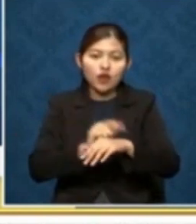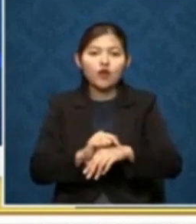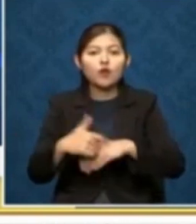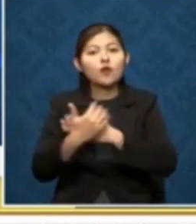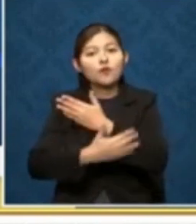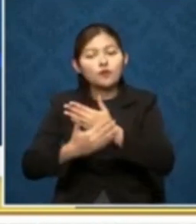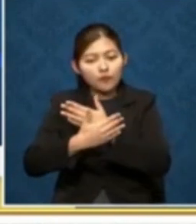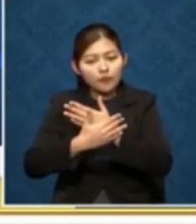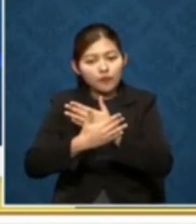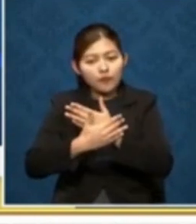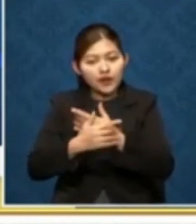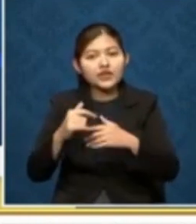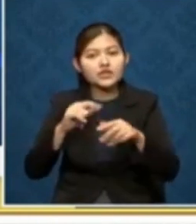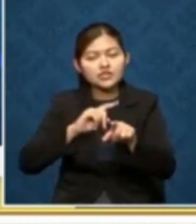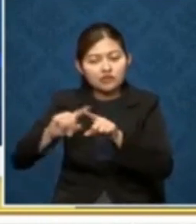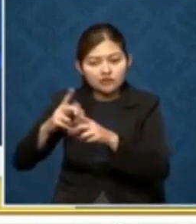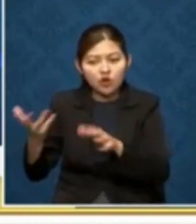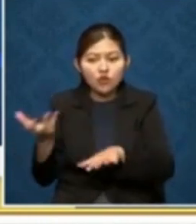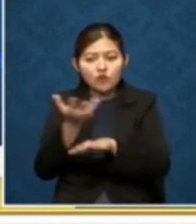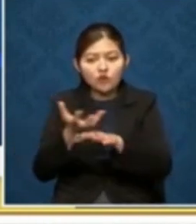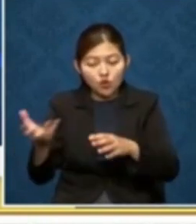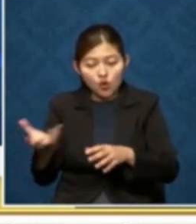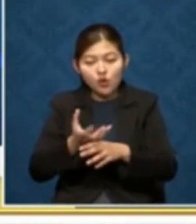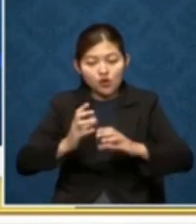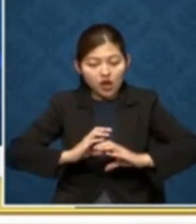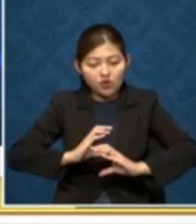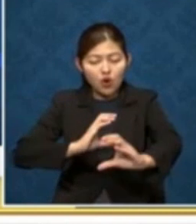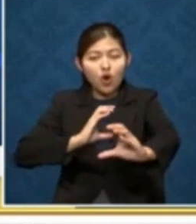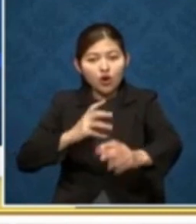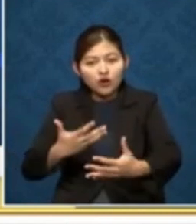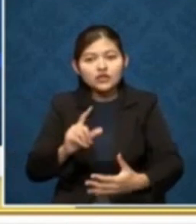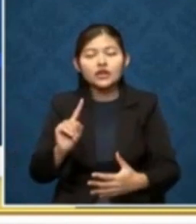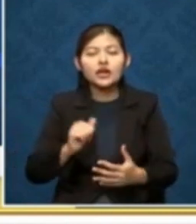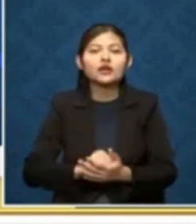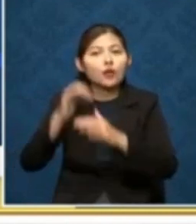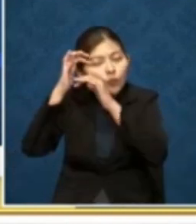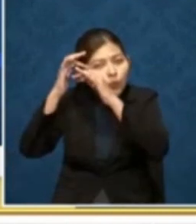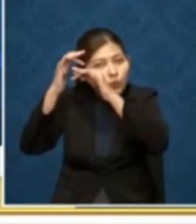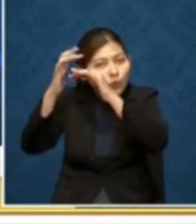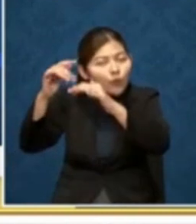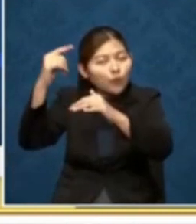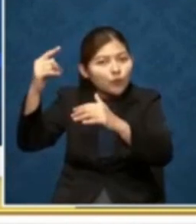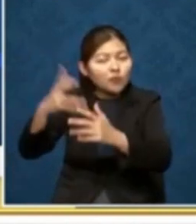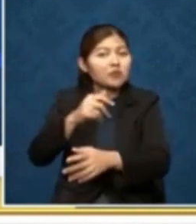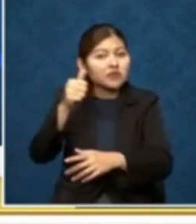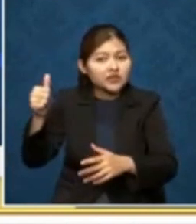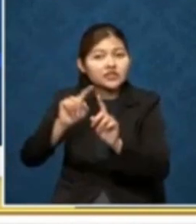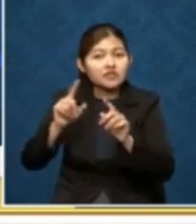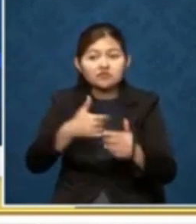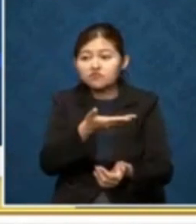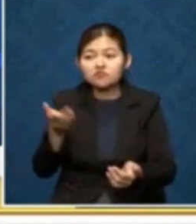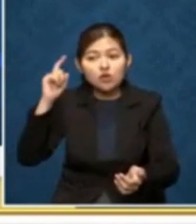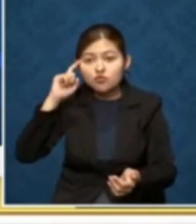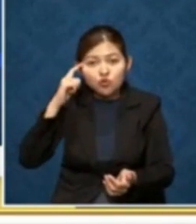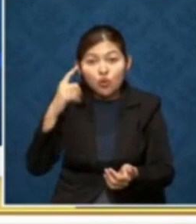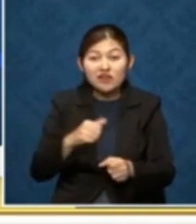าง120เมตรและมีการขนส่งทางท่อด้วยทฤษฎีด้วยความฝันของเราตอนนี้เนี่ยเรามองว่ามันดีแต่ในความเป็นจริงไม่มีใครรู้เลย